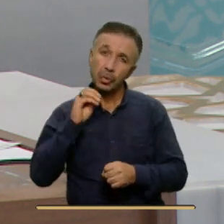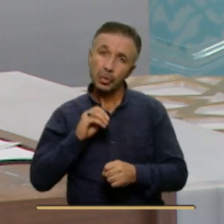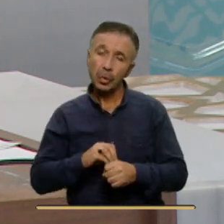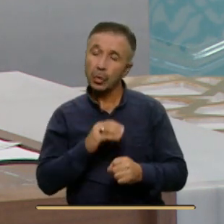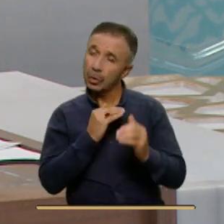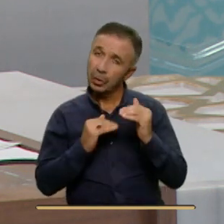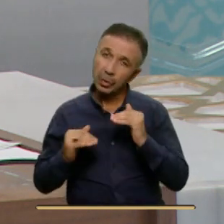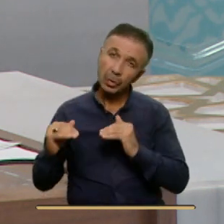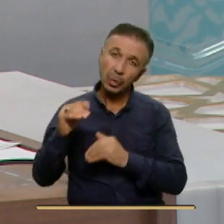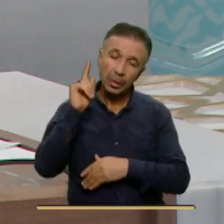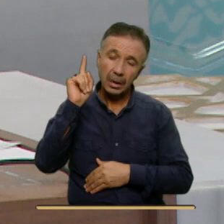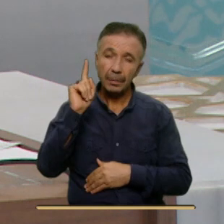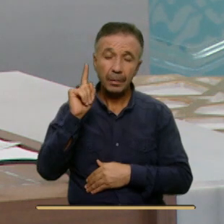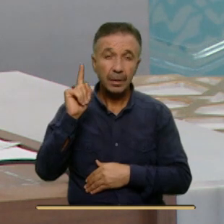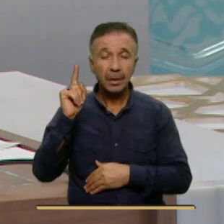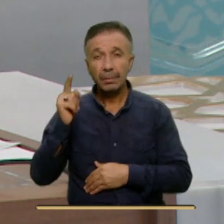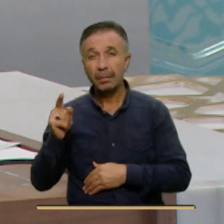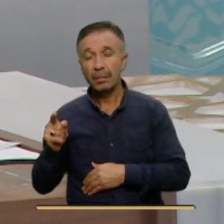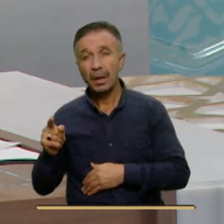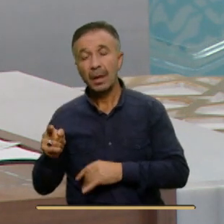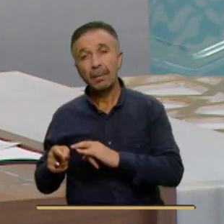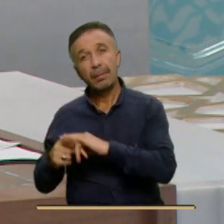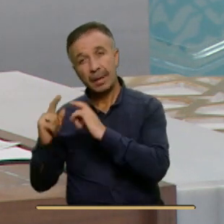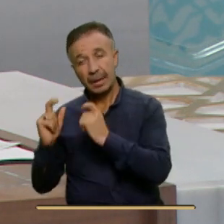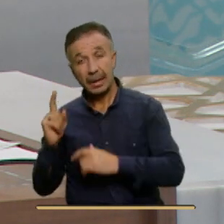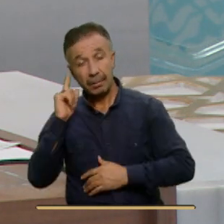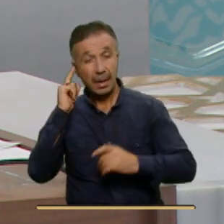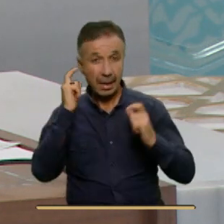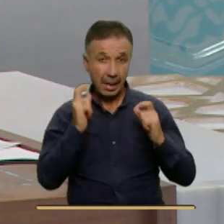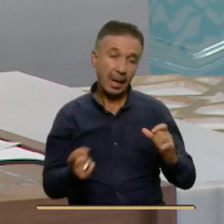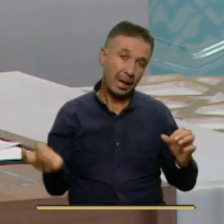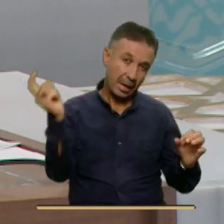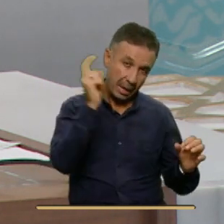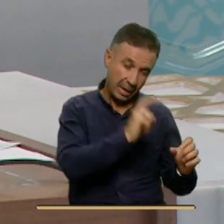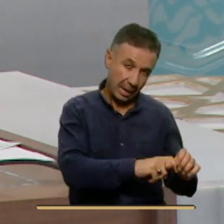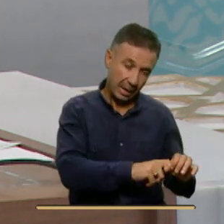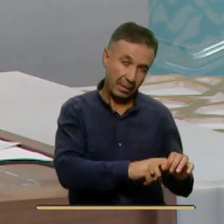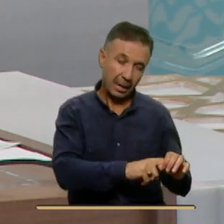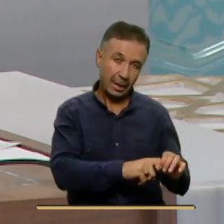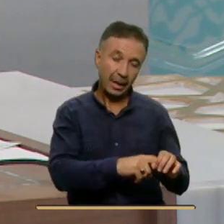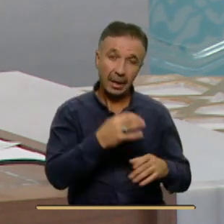Rabbimiz Mekke'den Medine'ye hicret etmelerine müsaade etti.